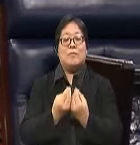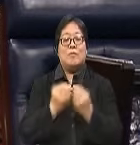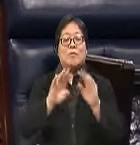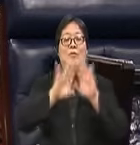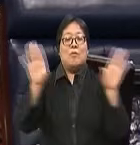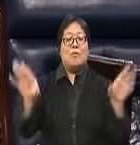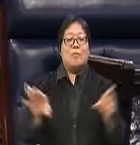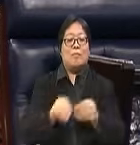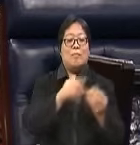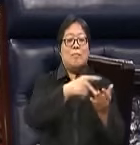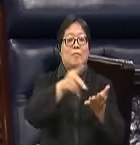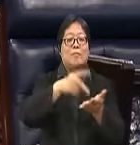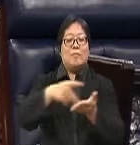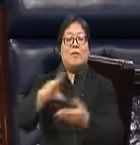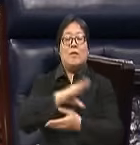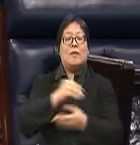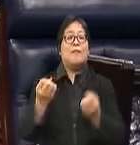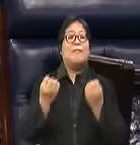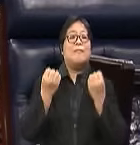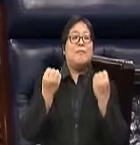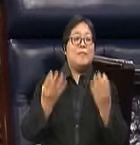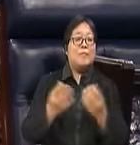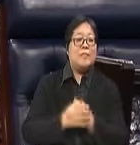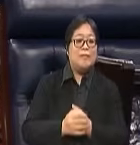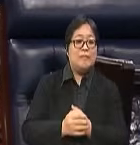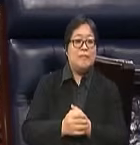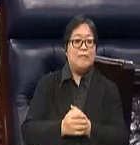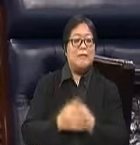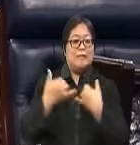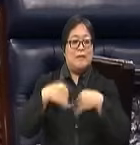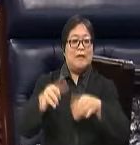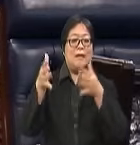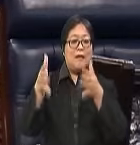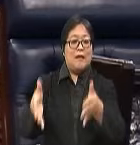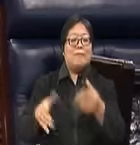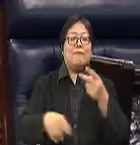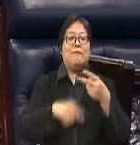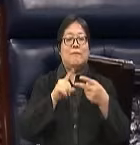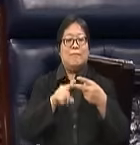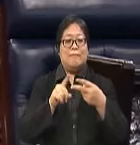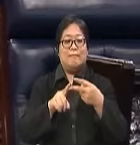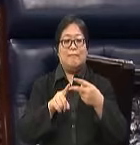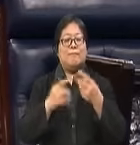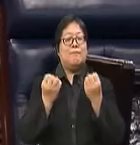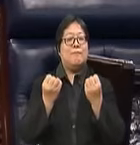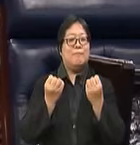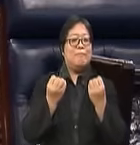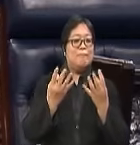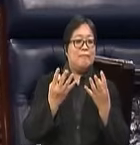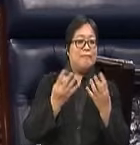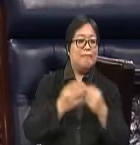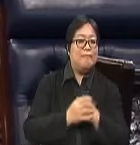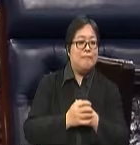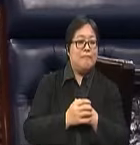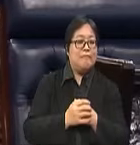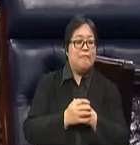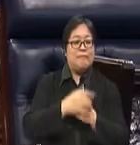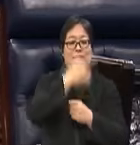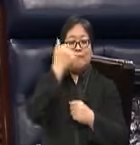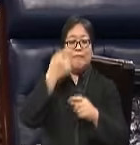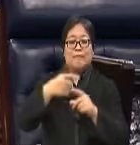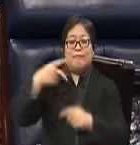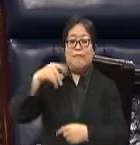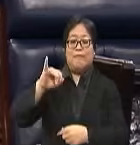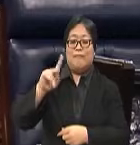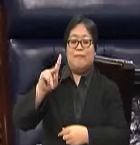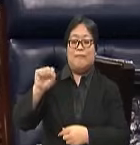keseluruhan telah dibelanjakan dan berat peka yang Abby mining dan yang kedua adalah berapakah sebab dari